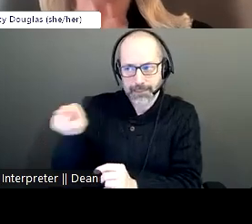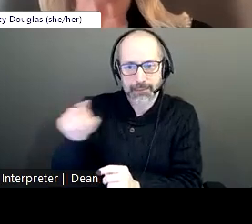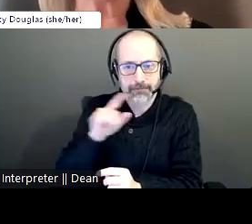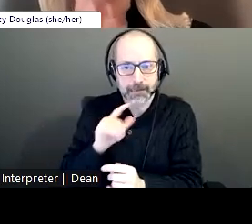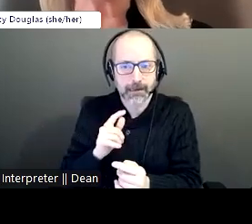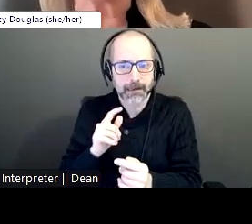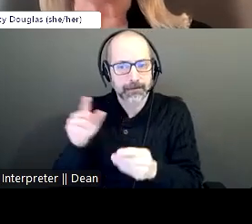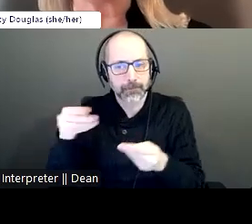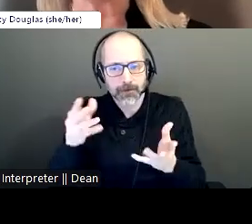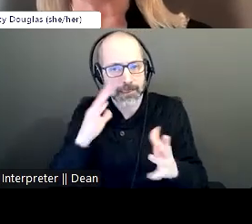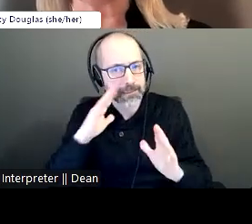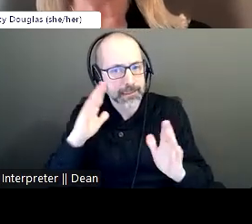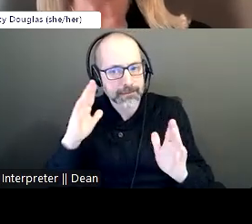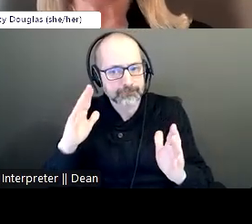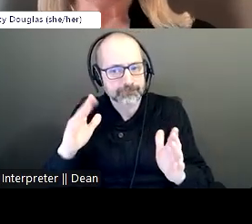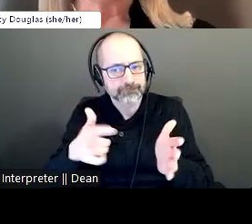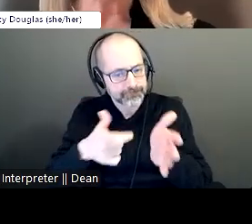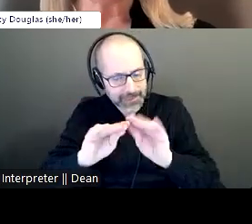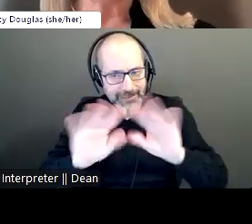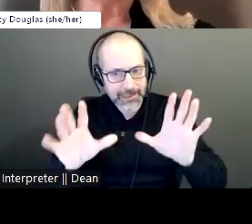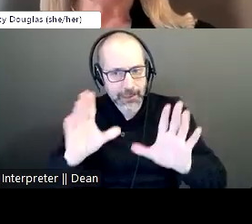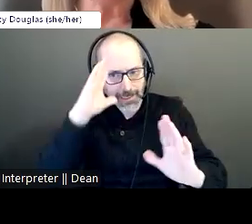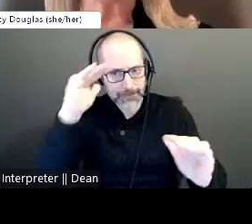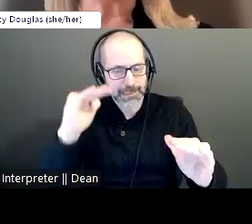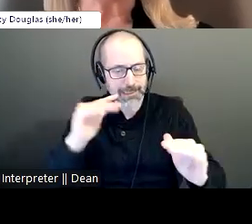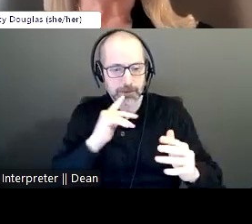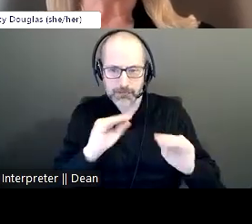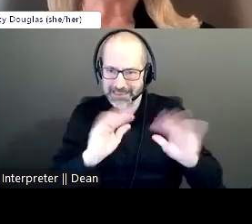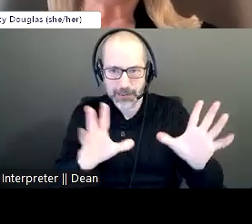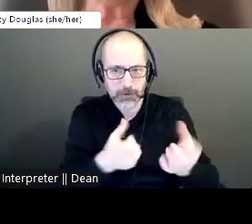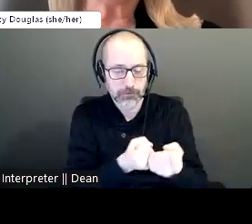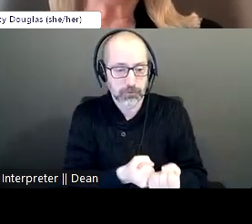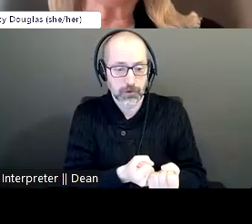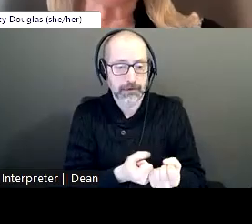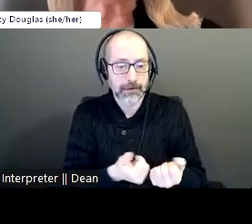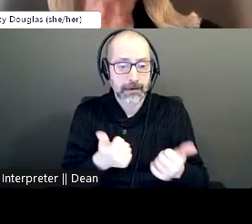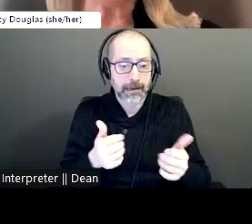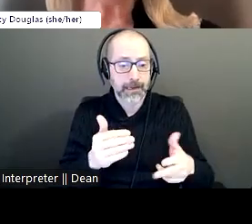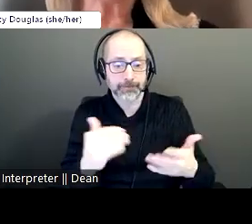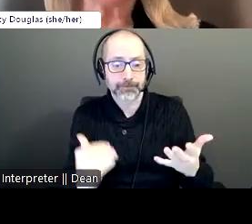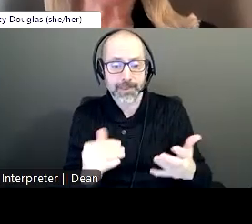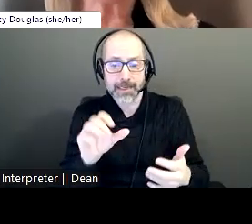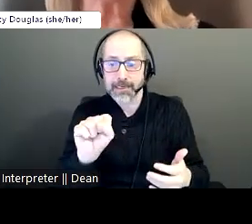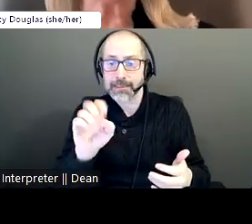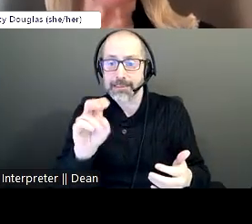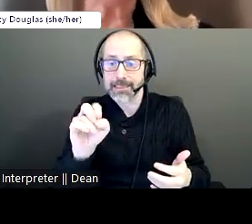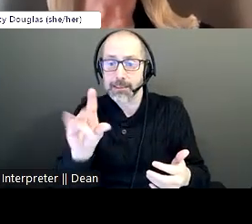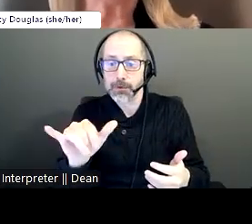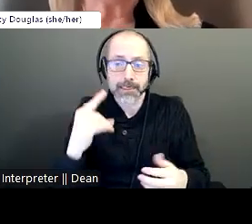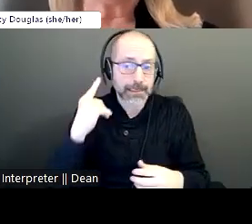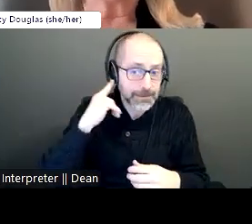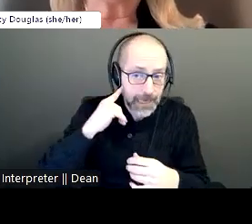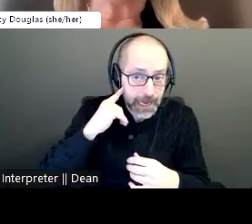la question sensorielle aussi, il faut tenir compte de l'accessibilité sensorielle, du son, donc